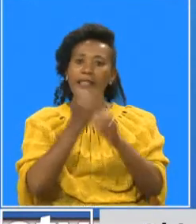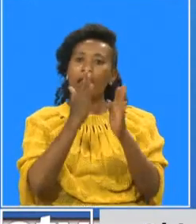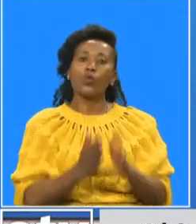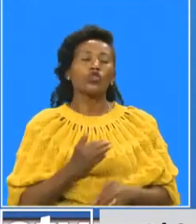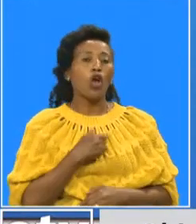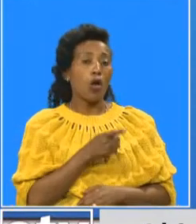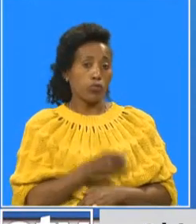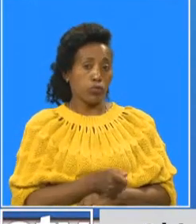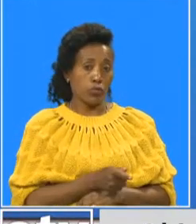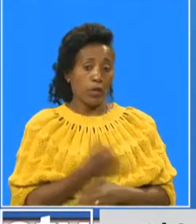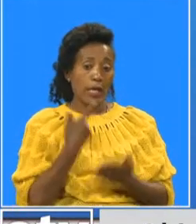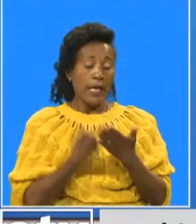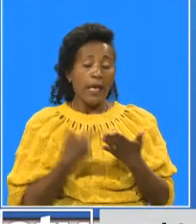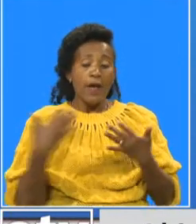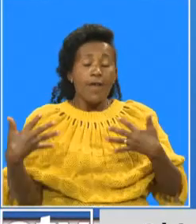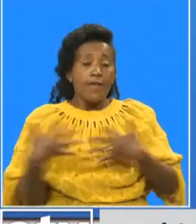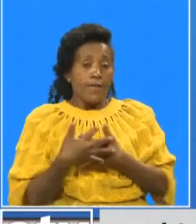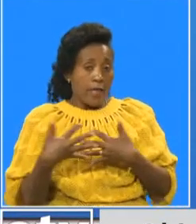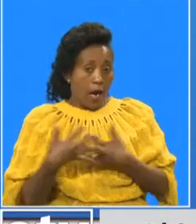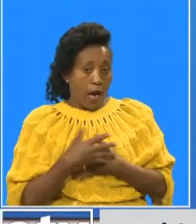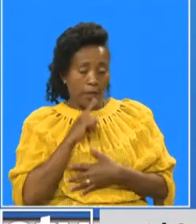አሉ። ይሄ ፍርሃት